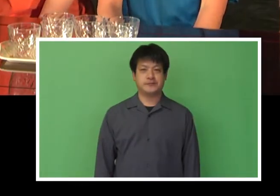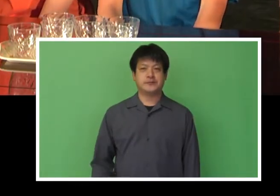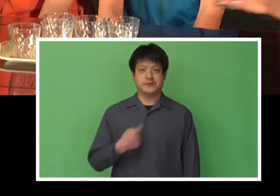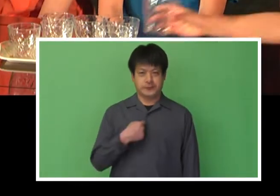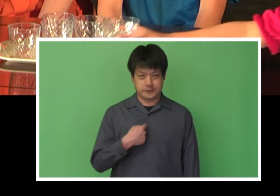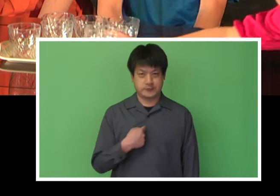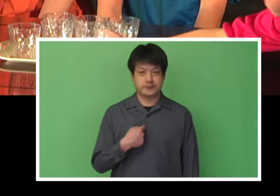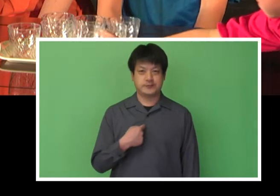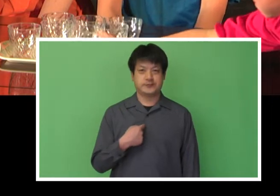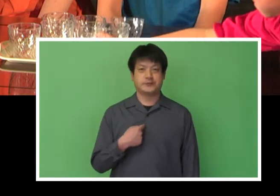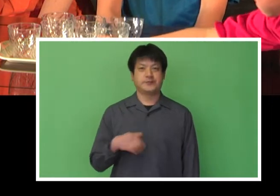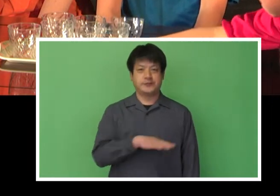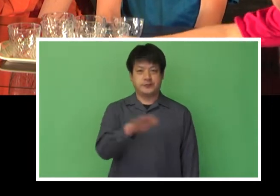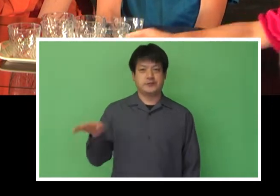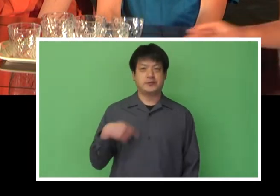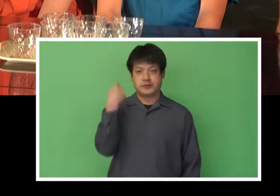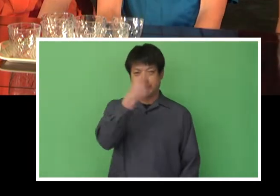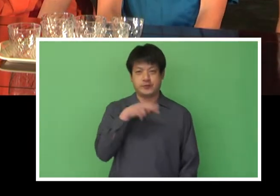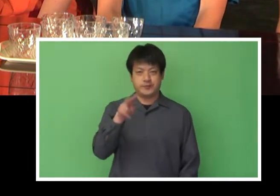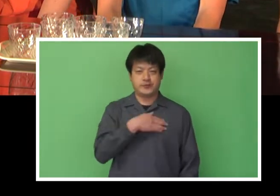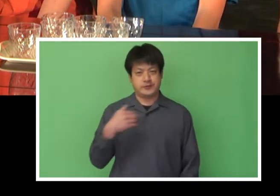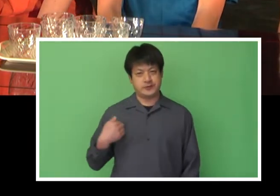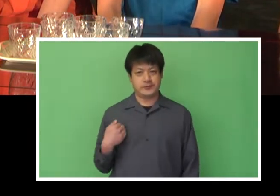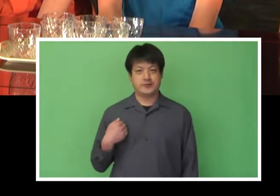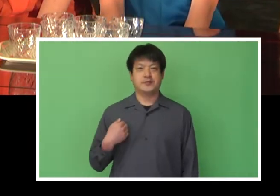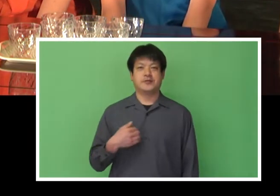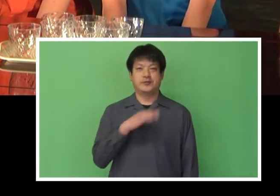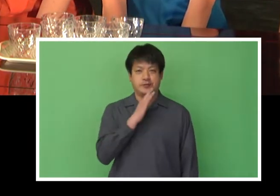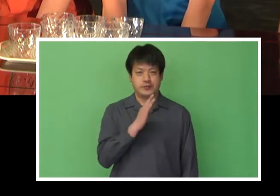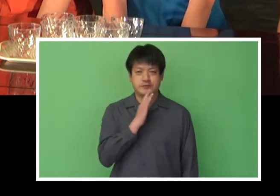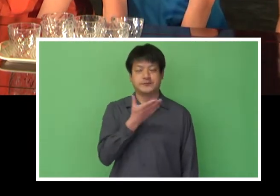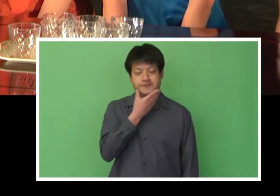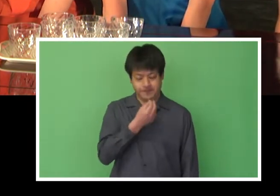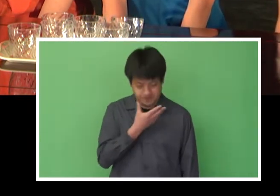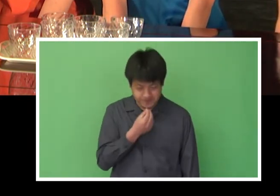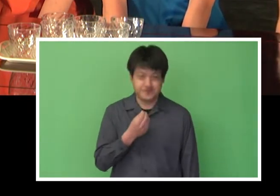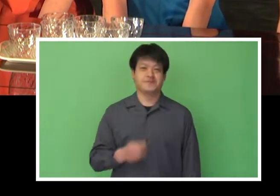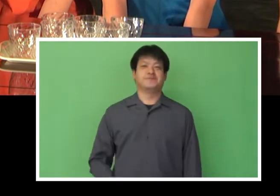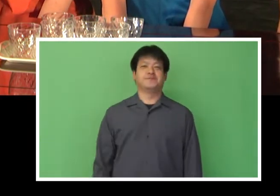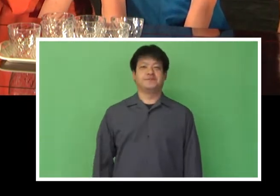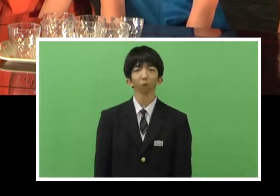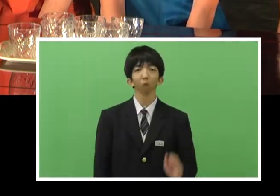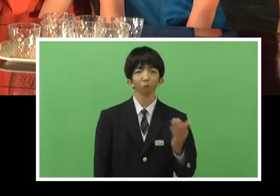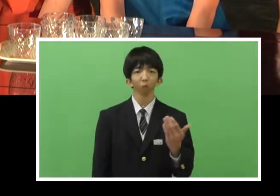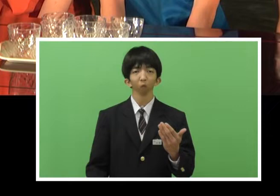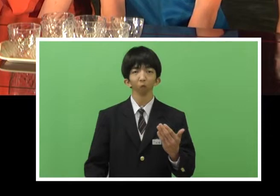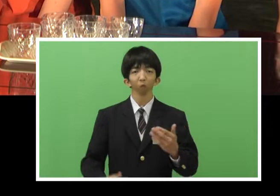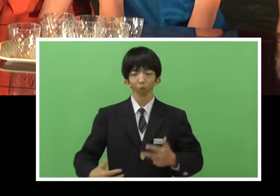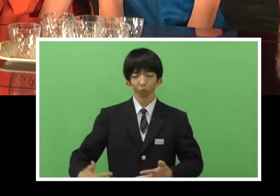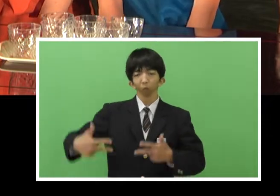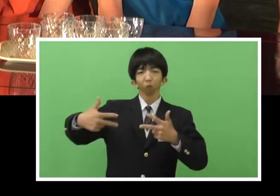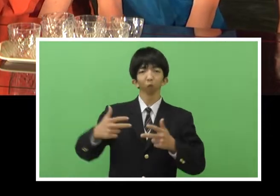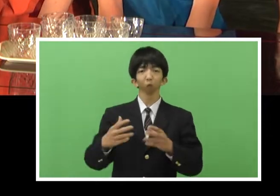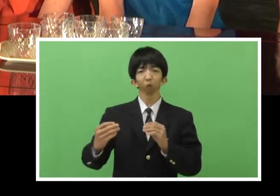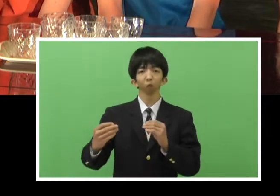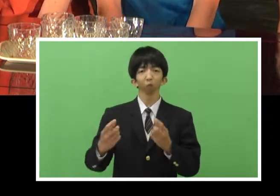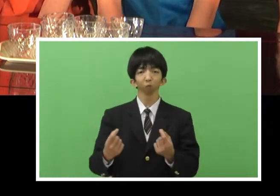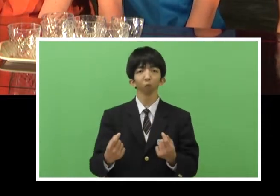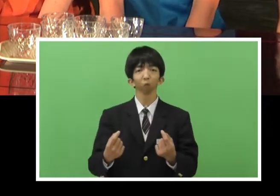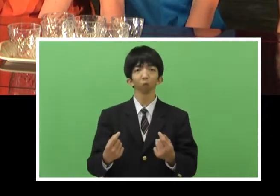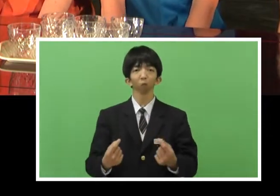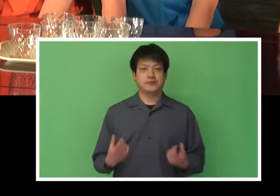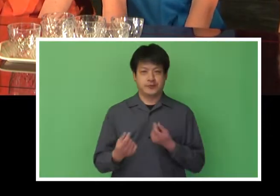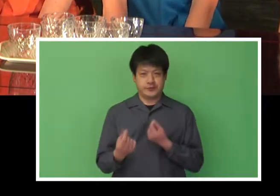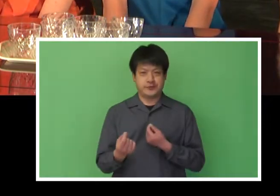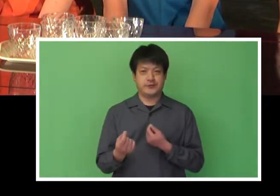ちゃん、みんなの顔が見られて本当に幸せじゃ。 でもオンラインで話してたでしょ。 そ